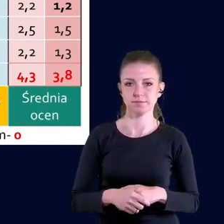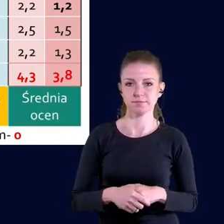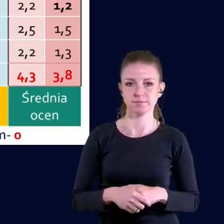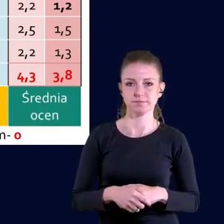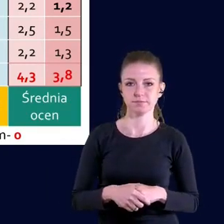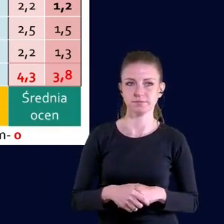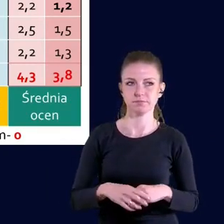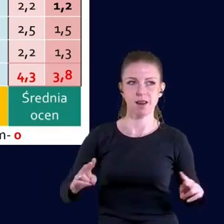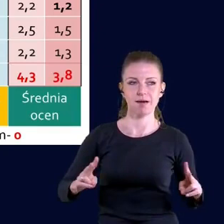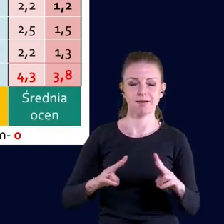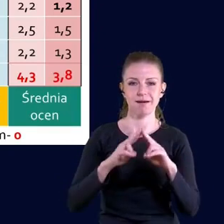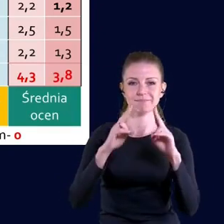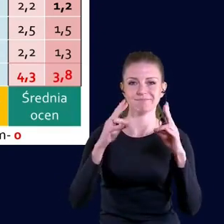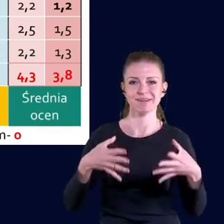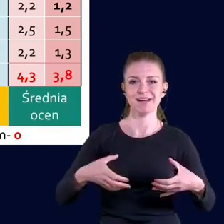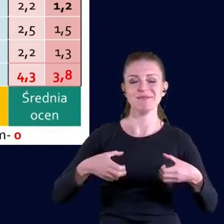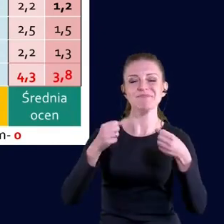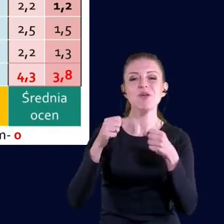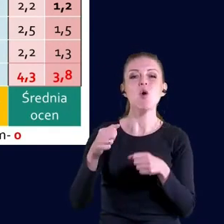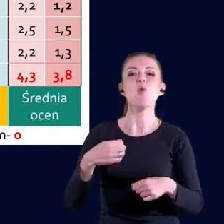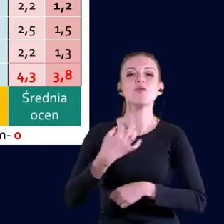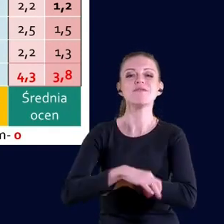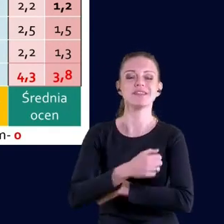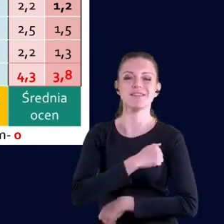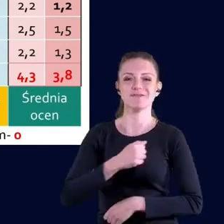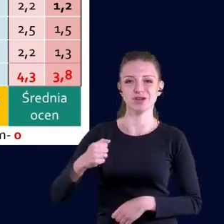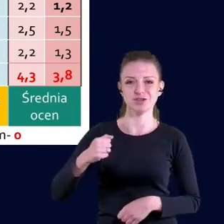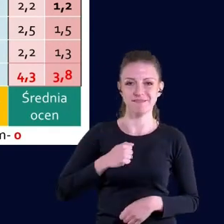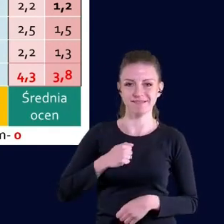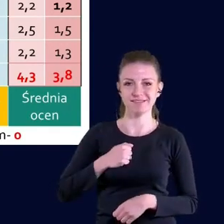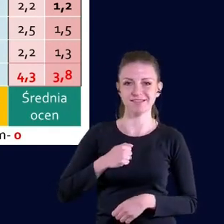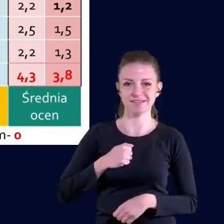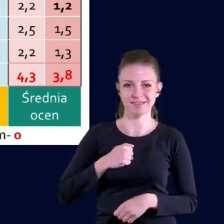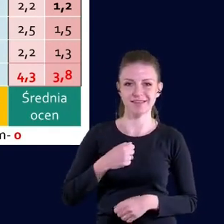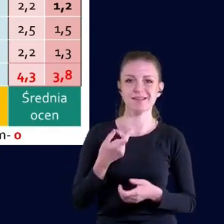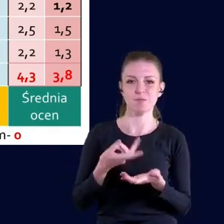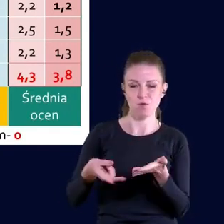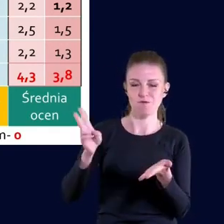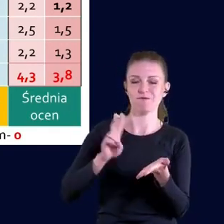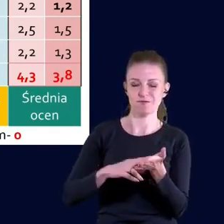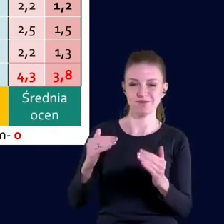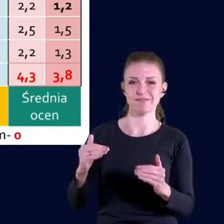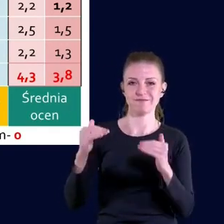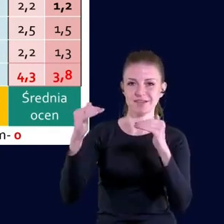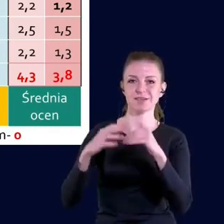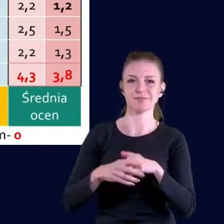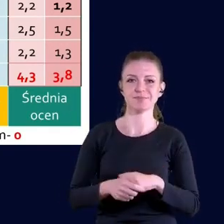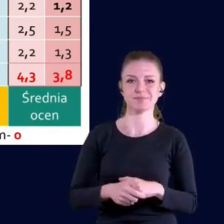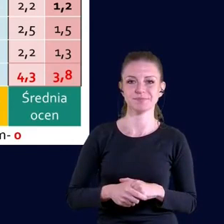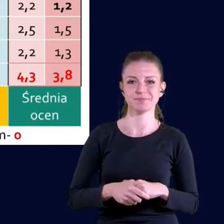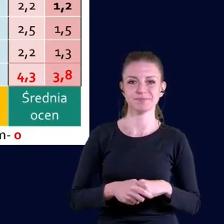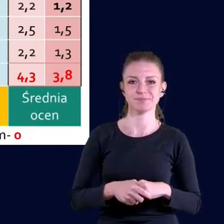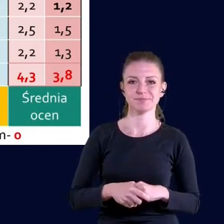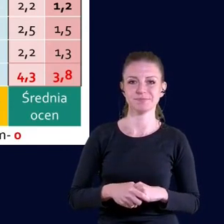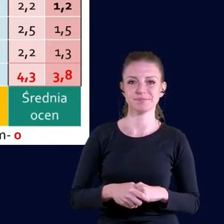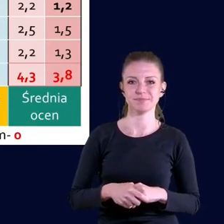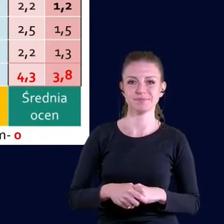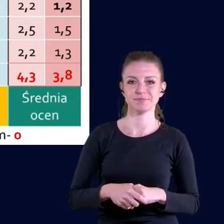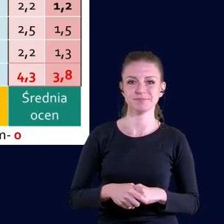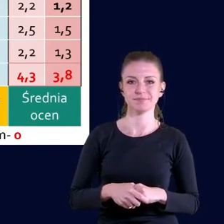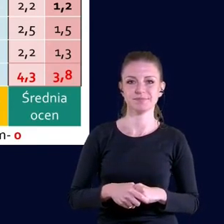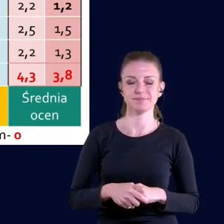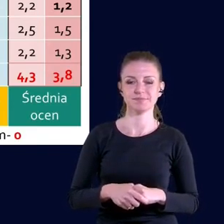z kolei Uniwersytet Warszawski bardzo wysoko właściwie dwa razy wyżej oceny ważności tych obszarów otwartej nauki